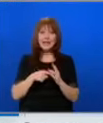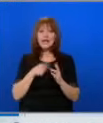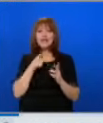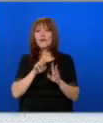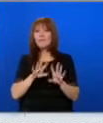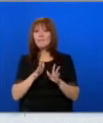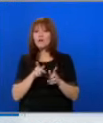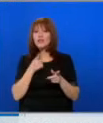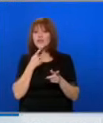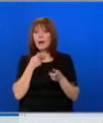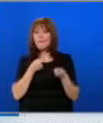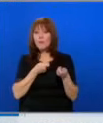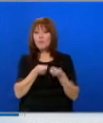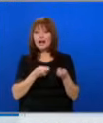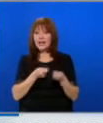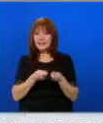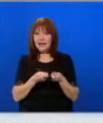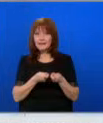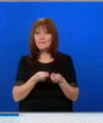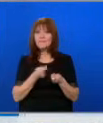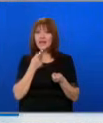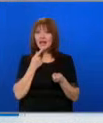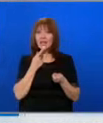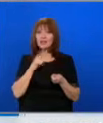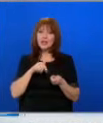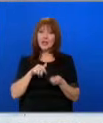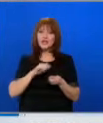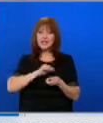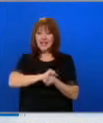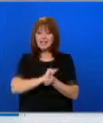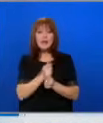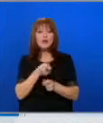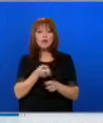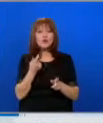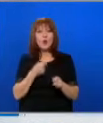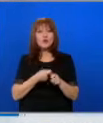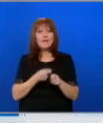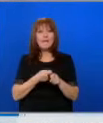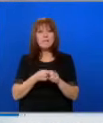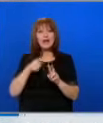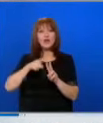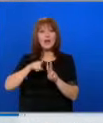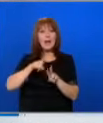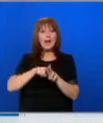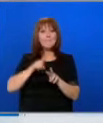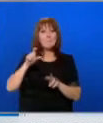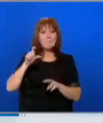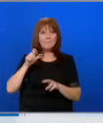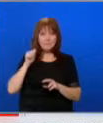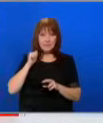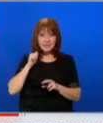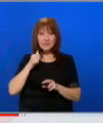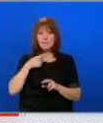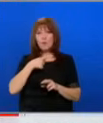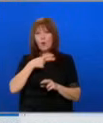позиции. Потребител се закамва, че цитат ще размаже създателите на PISA по истории, по литература, руска,